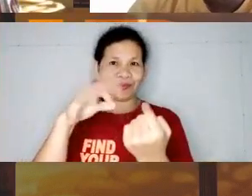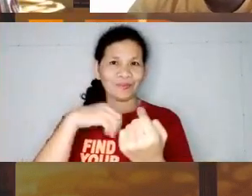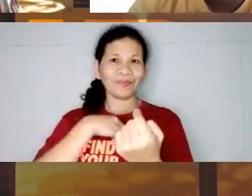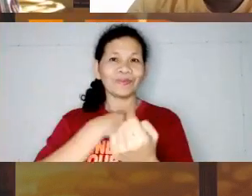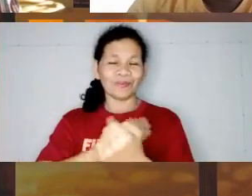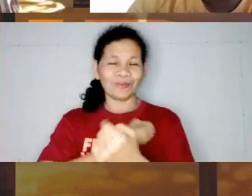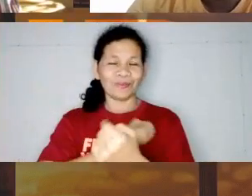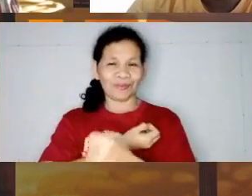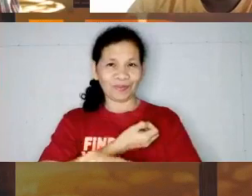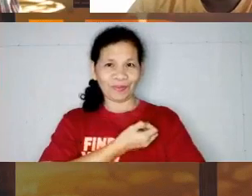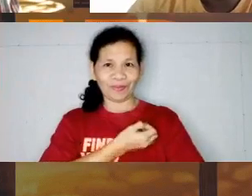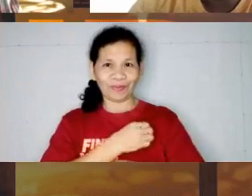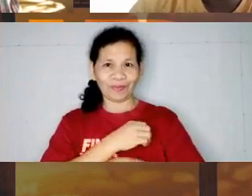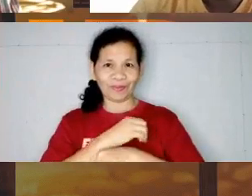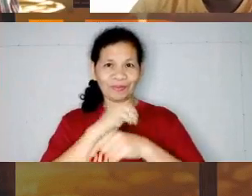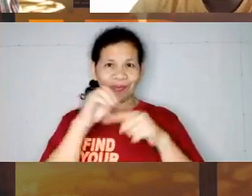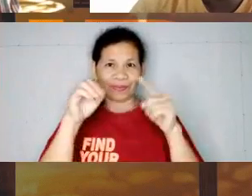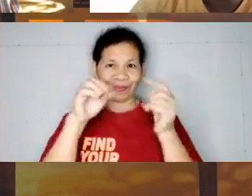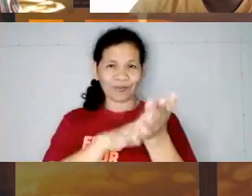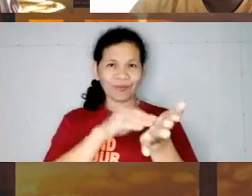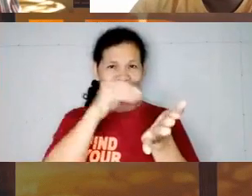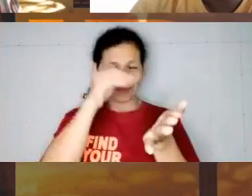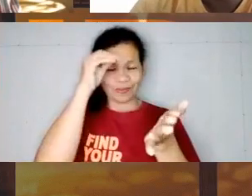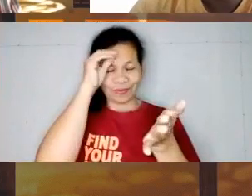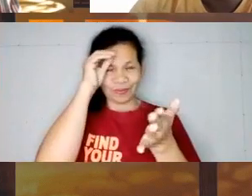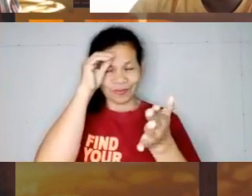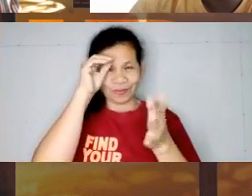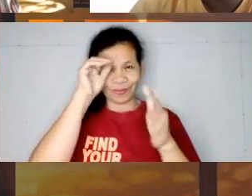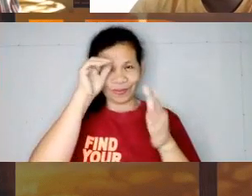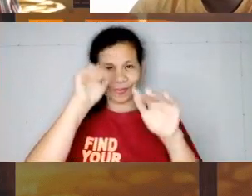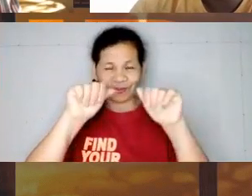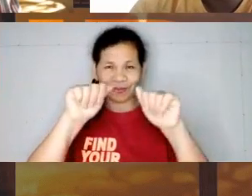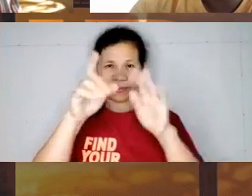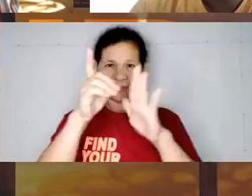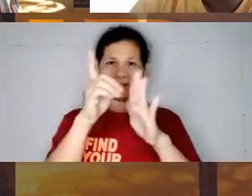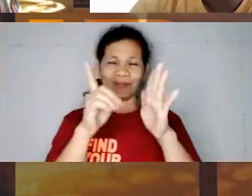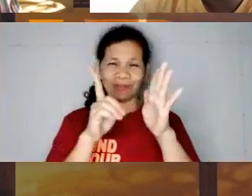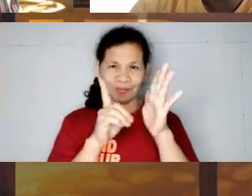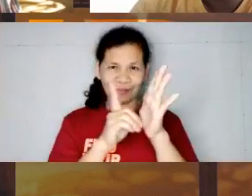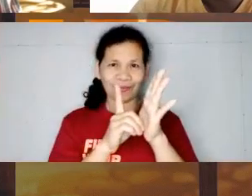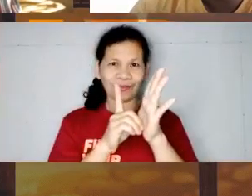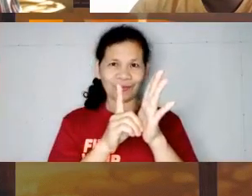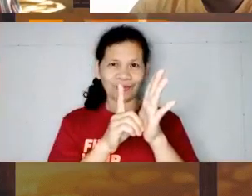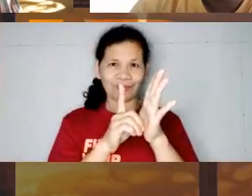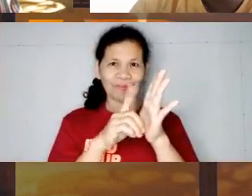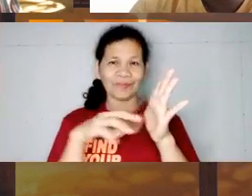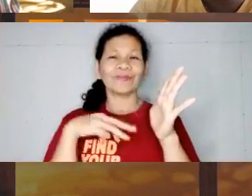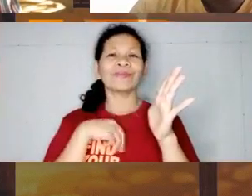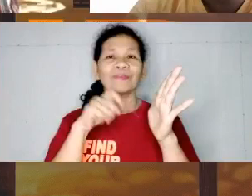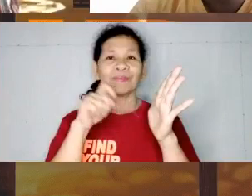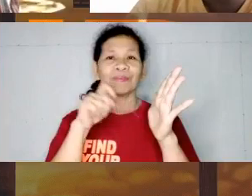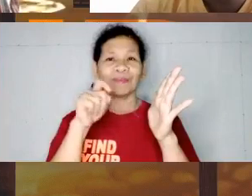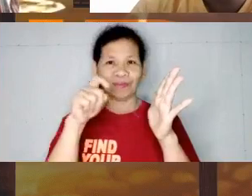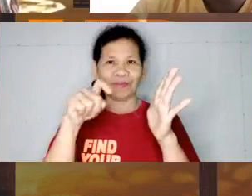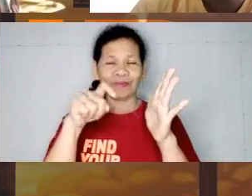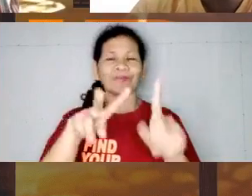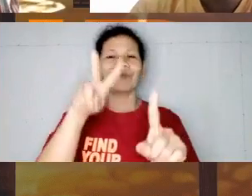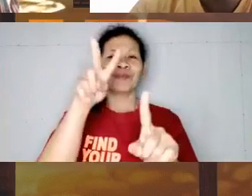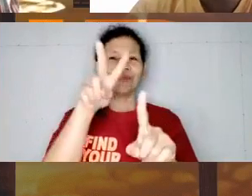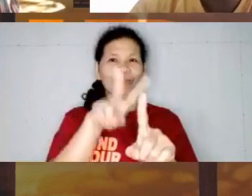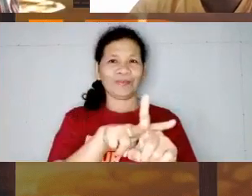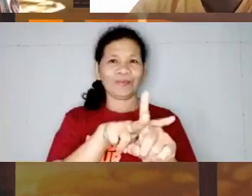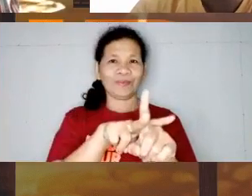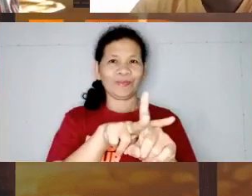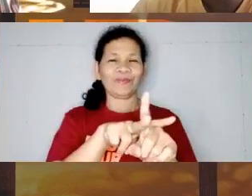aral, yung ating mga napakinggan na, yung mga doktrina, ay ang kailangan na lamang po yung application. We have to